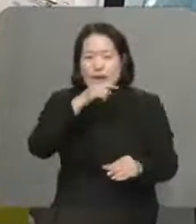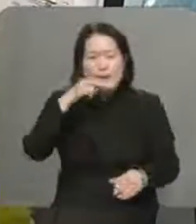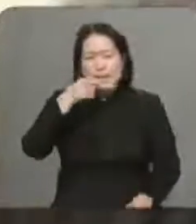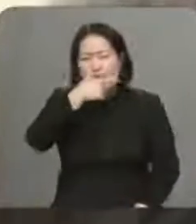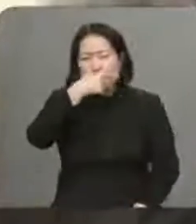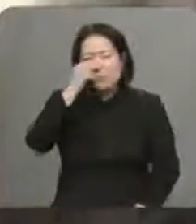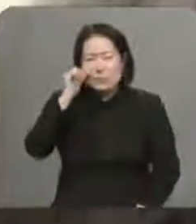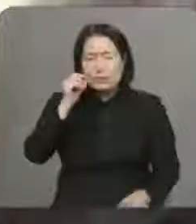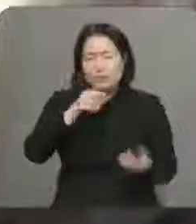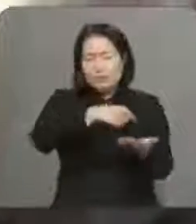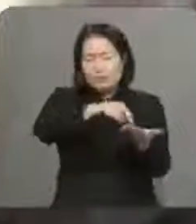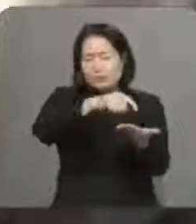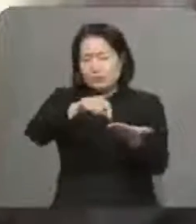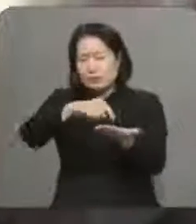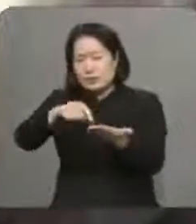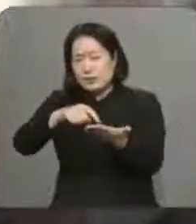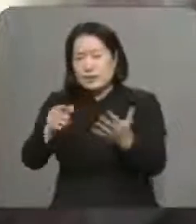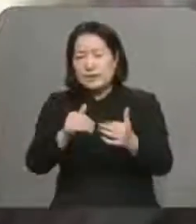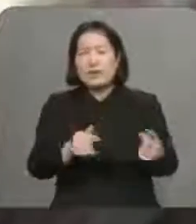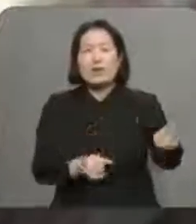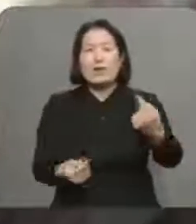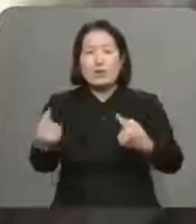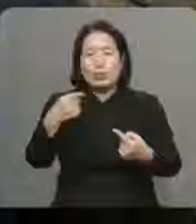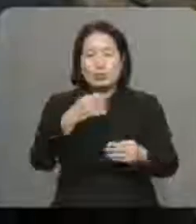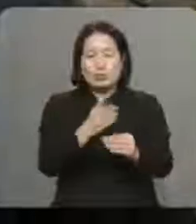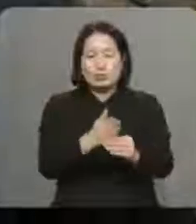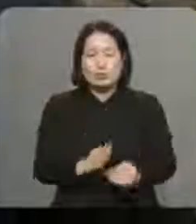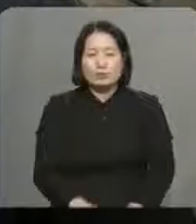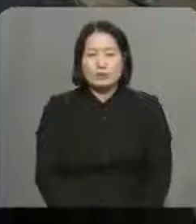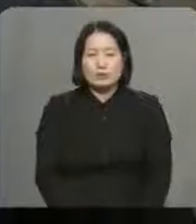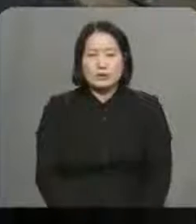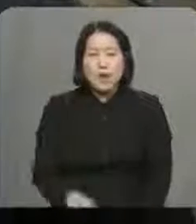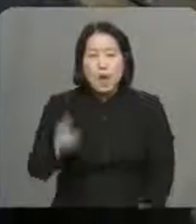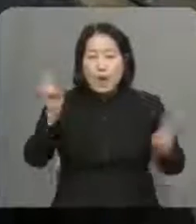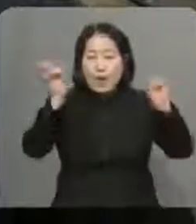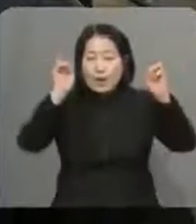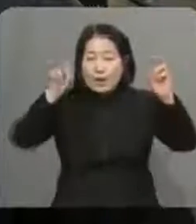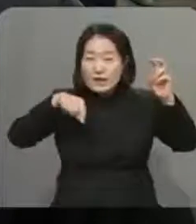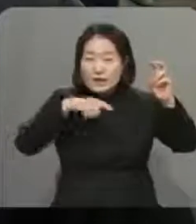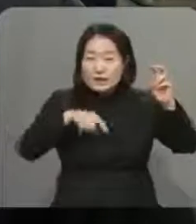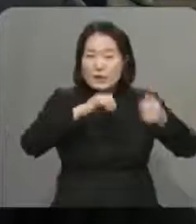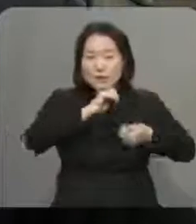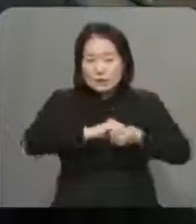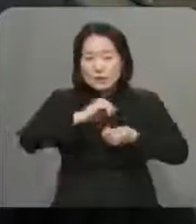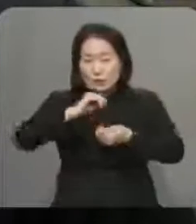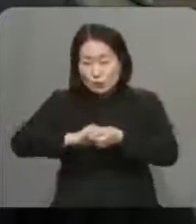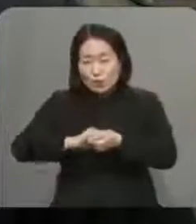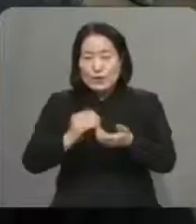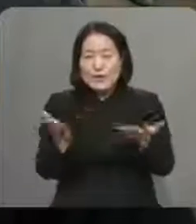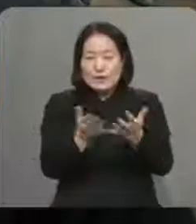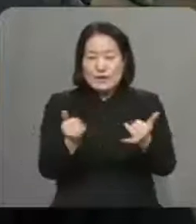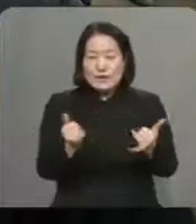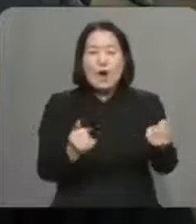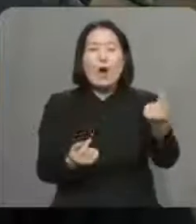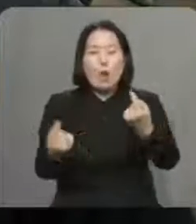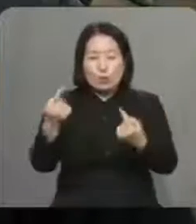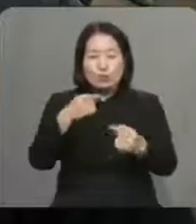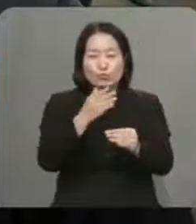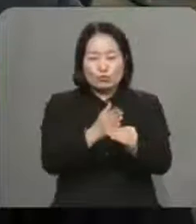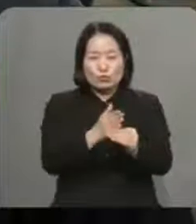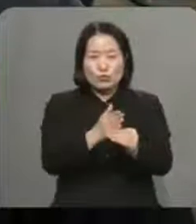부족하다는 소식에 찾아온 겁니다 회사에서 정기적으로 이제 직원들을 모집해서 오기도 하고 1